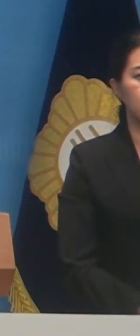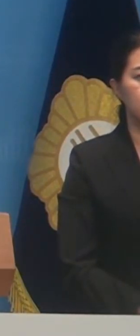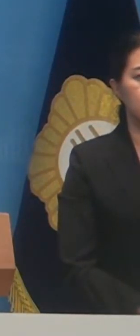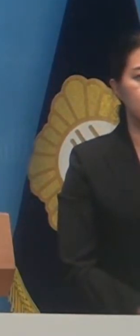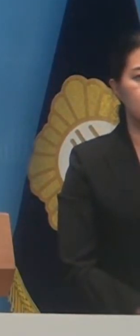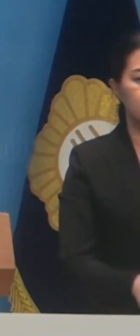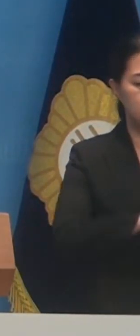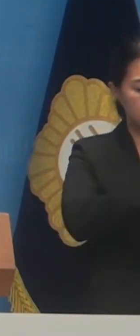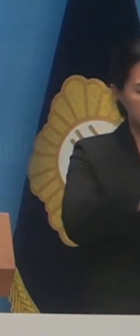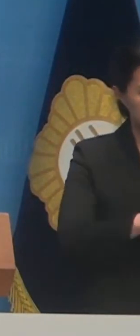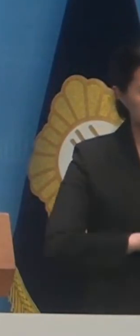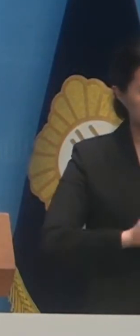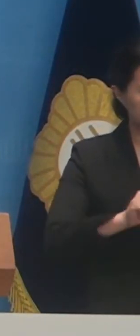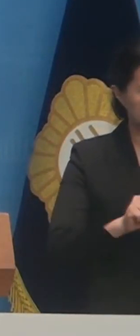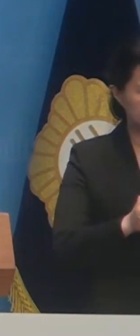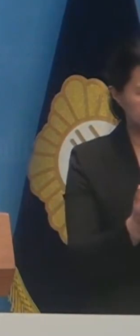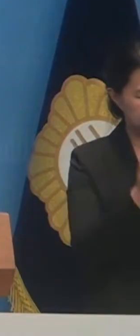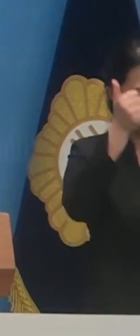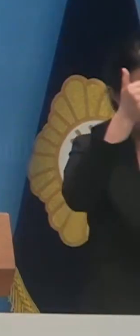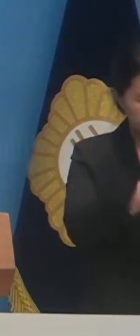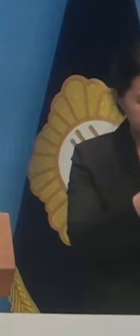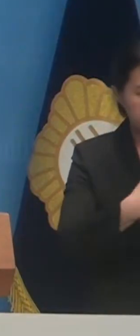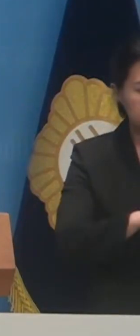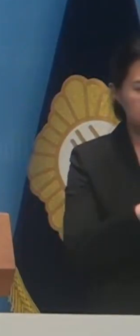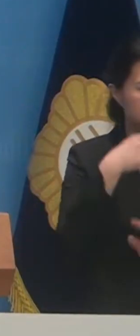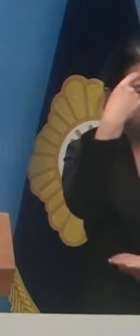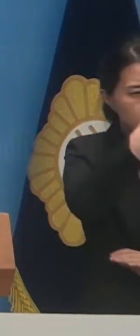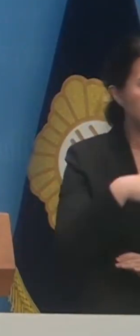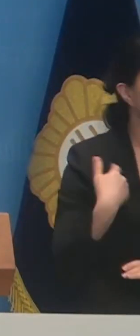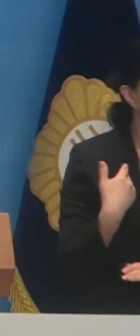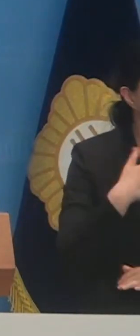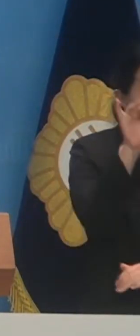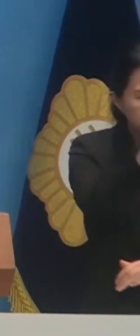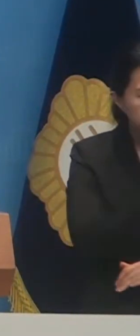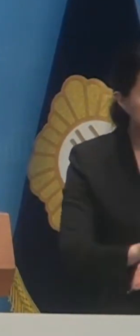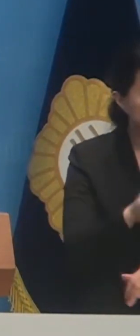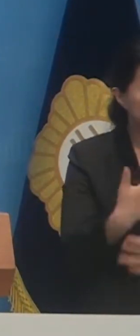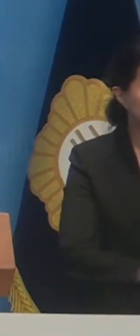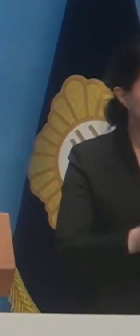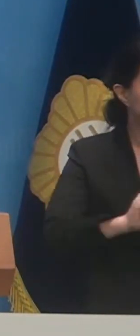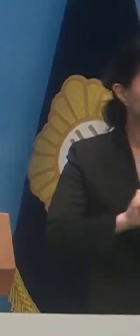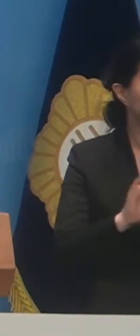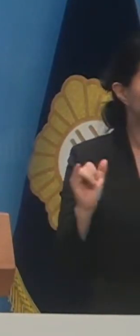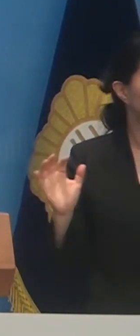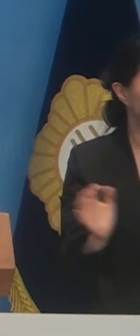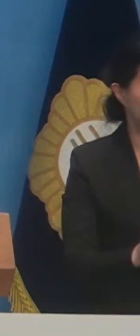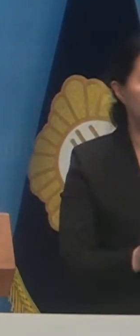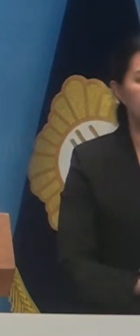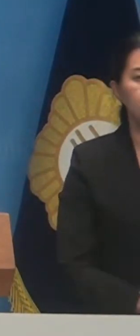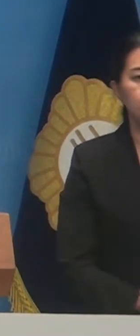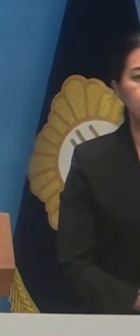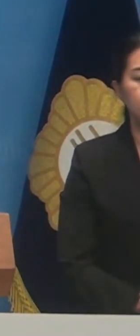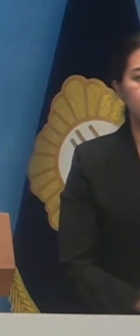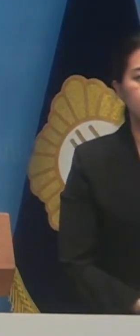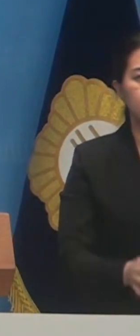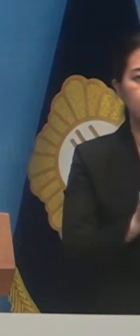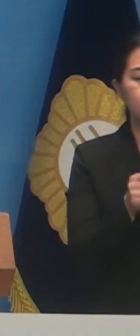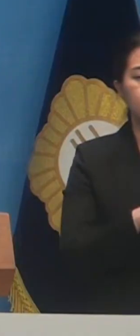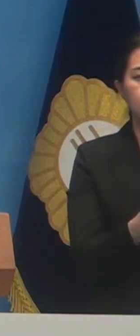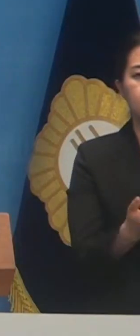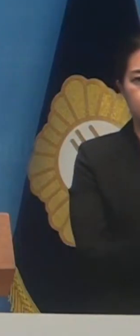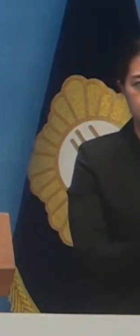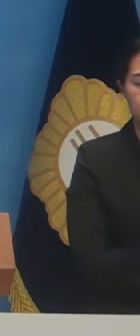오로지 서명운동의 성공을 위해 얼굴도 모르는 전국 각지의 자원자들이 모여드는 것입니다.